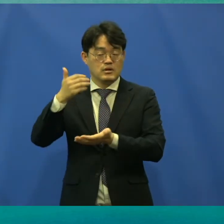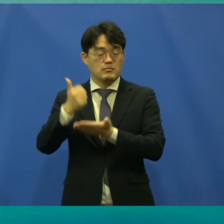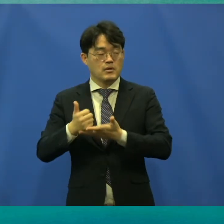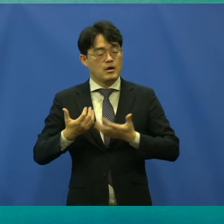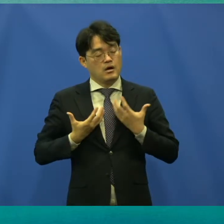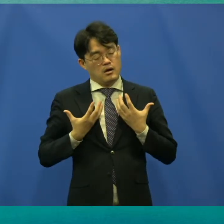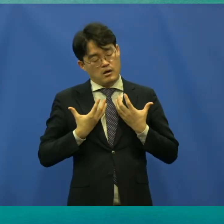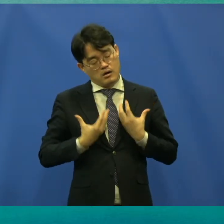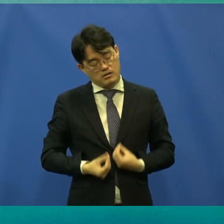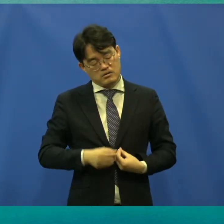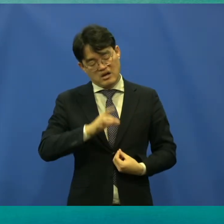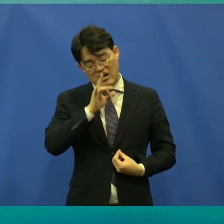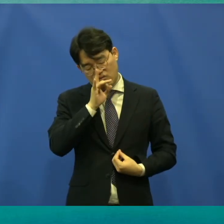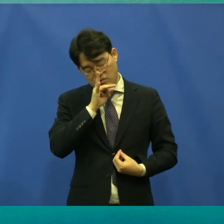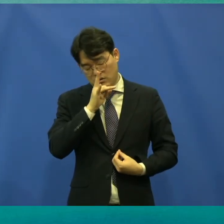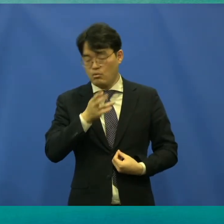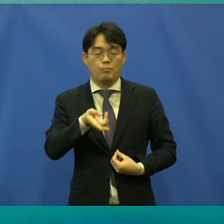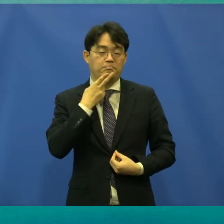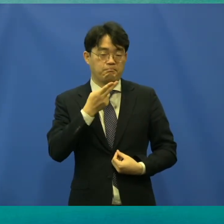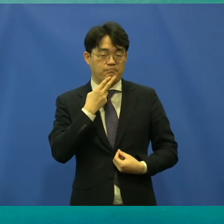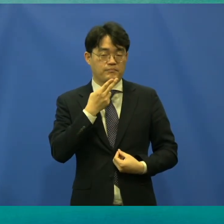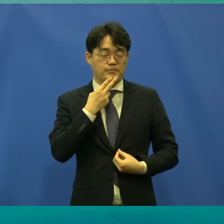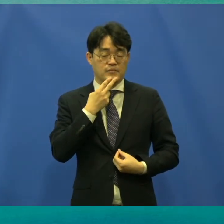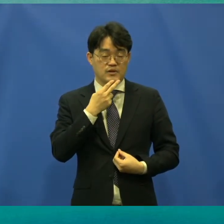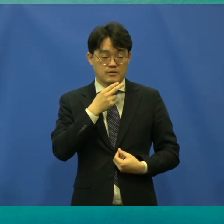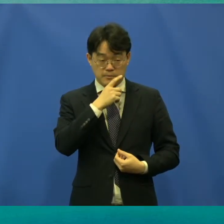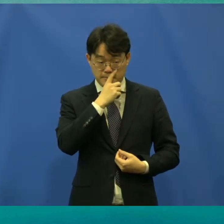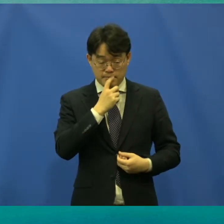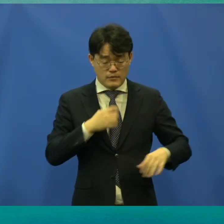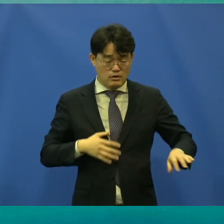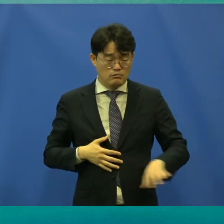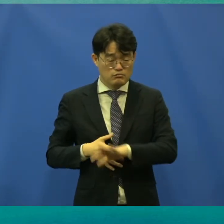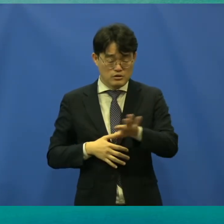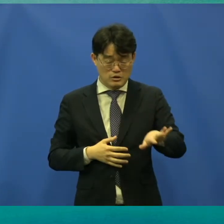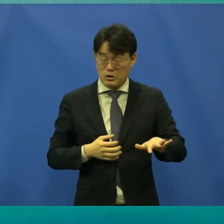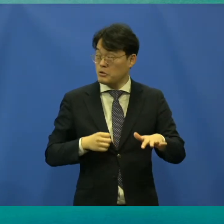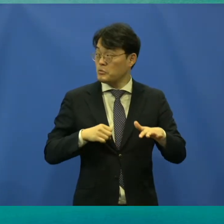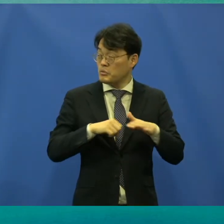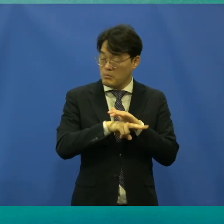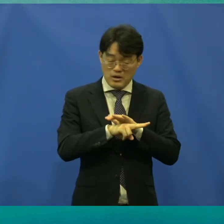우리에게도 마찬가지입니다. 하나님은 우리를 품으십니다. 그래도 데리고 가십니다.